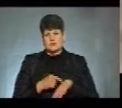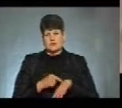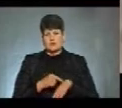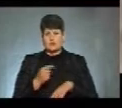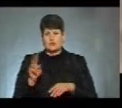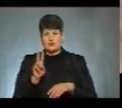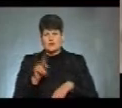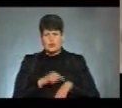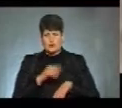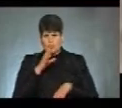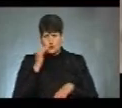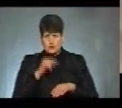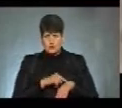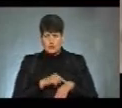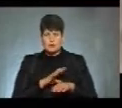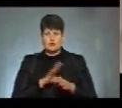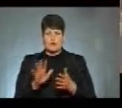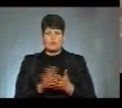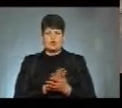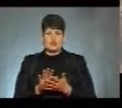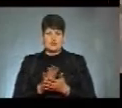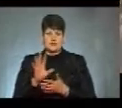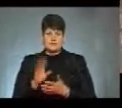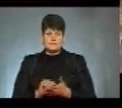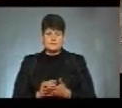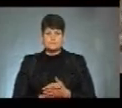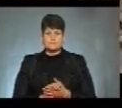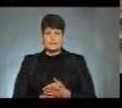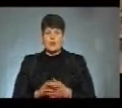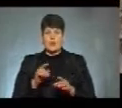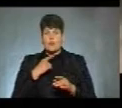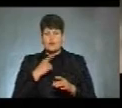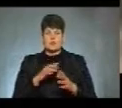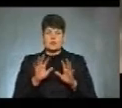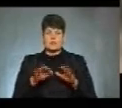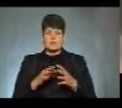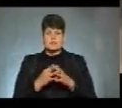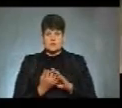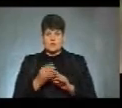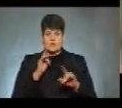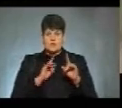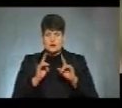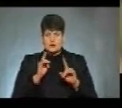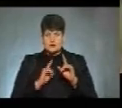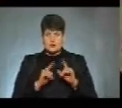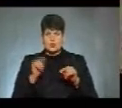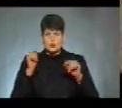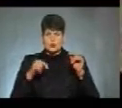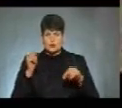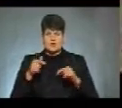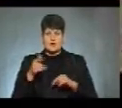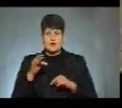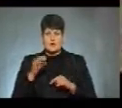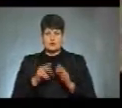ночі була розчищена. За словами голови сільської ради Кального Володимира Пальцана, дощ та град